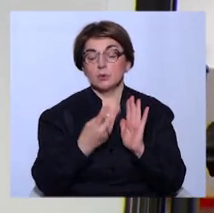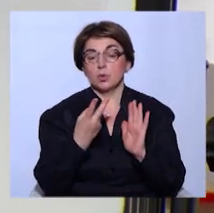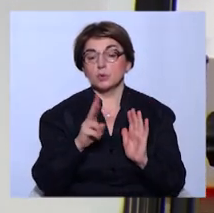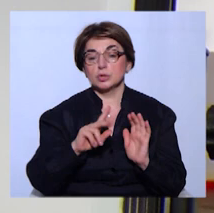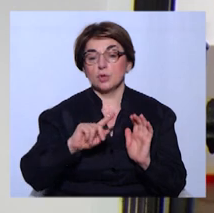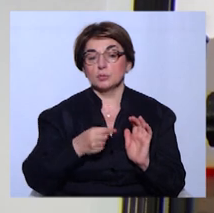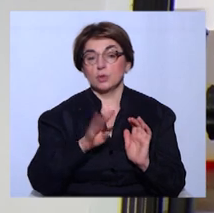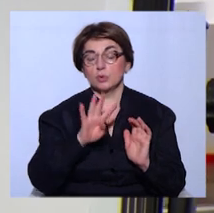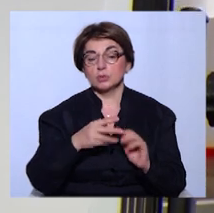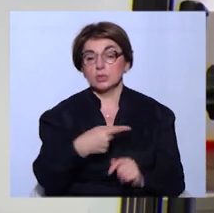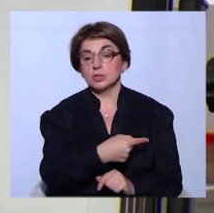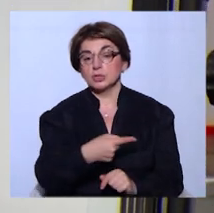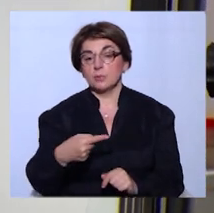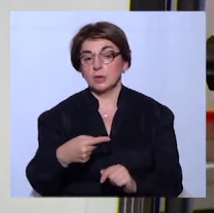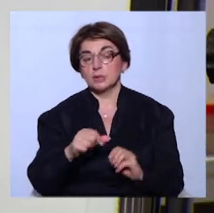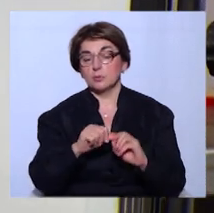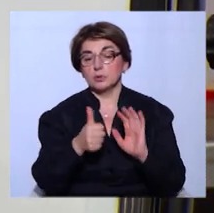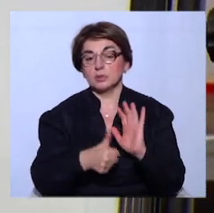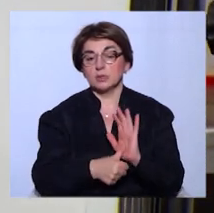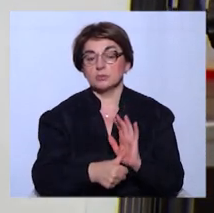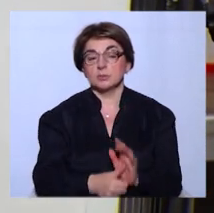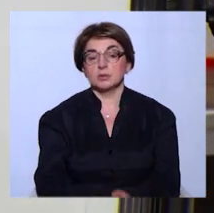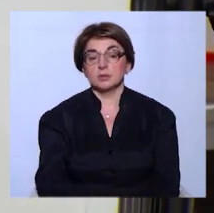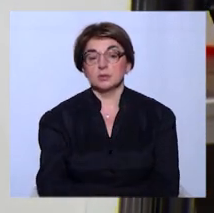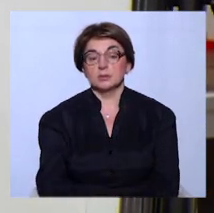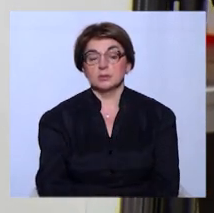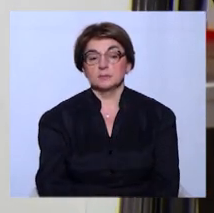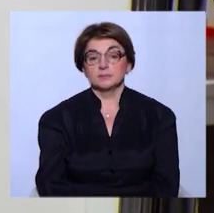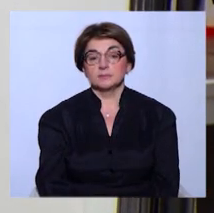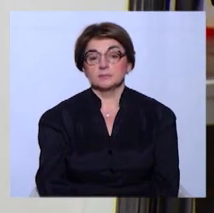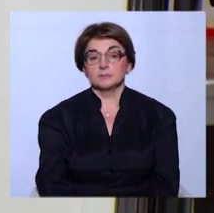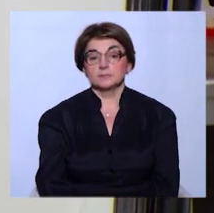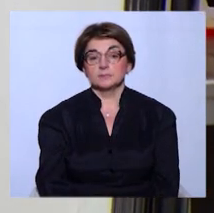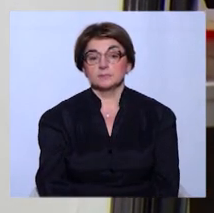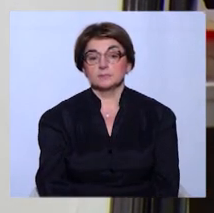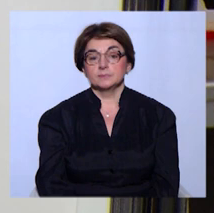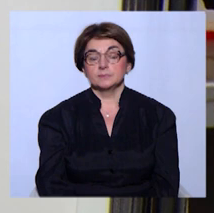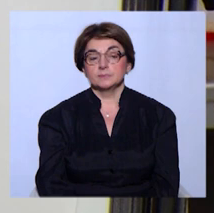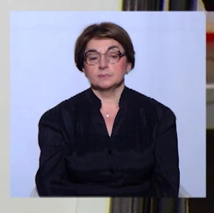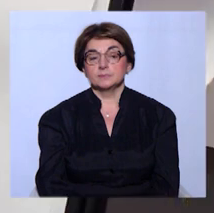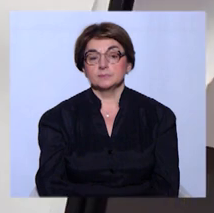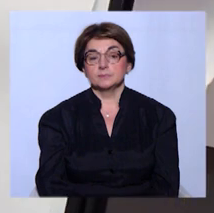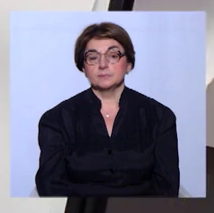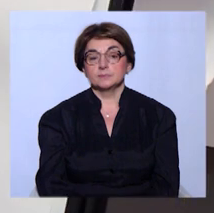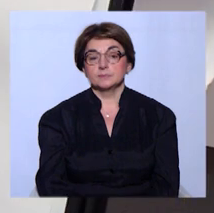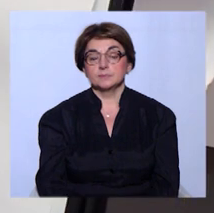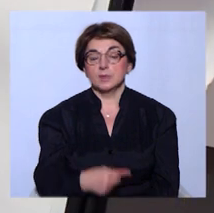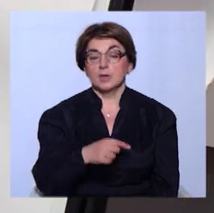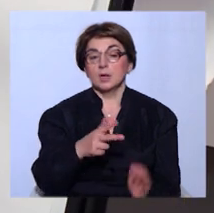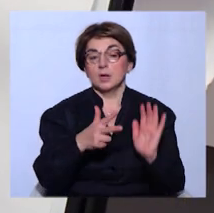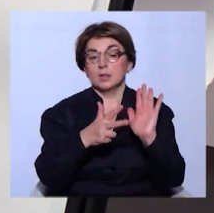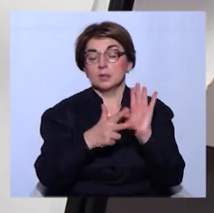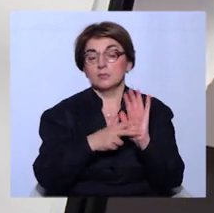და შეფარდებული 16-თან. 8 გამრავლებული 22.4-ზე, შეფარდებული 16-თან. შევკვეცავ